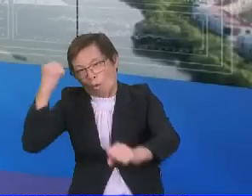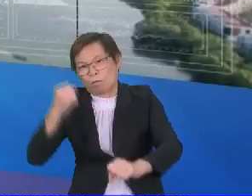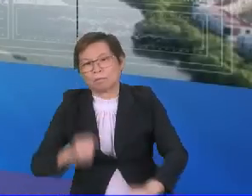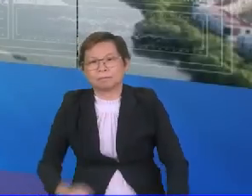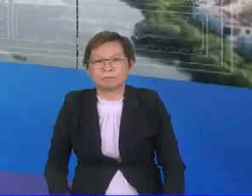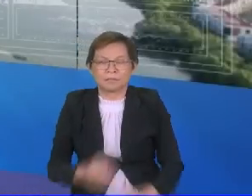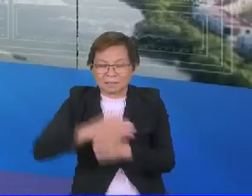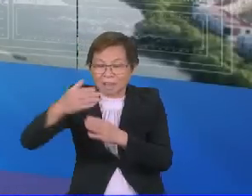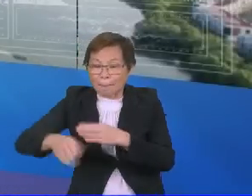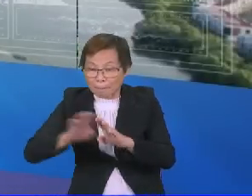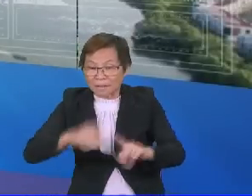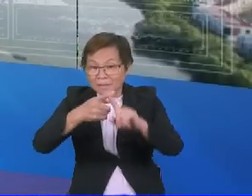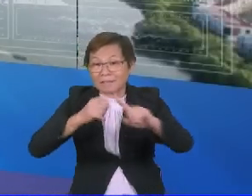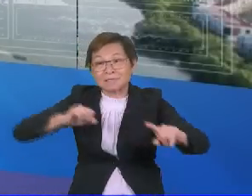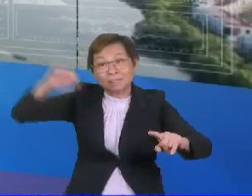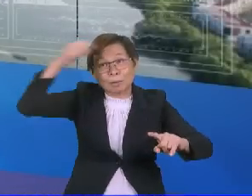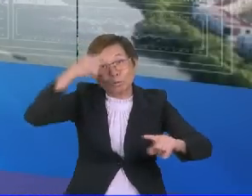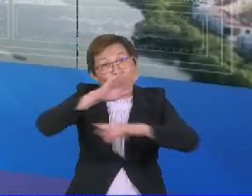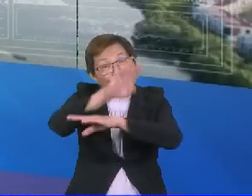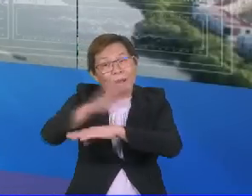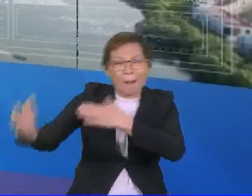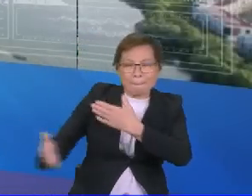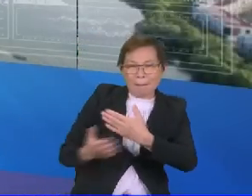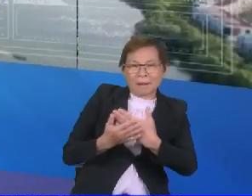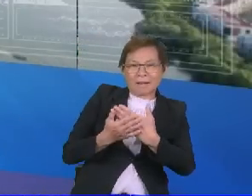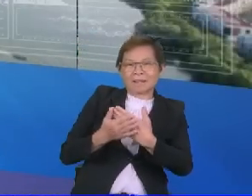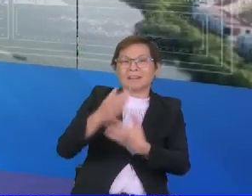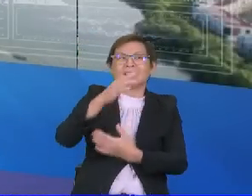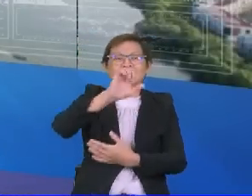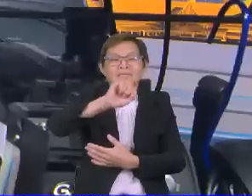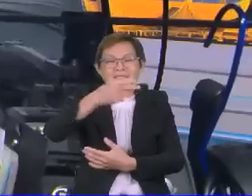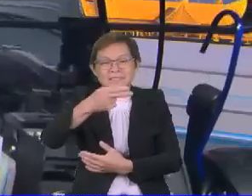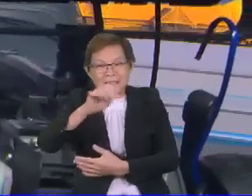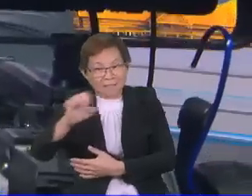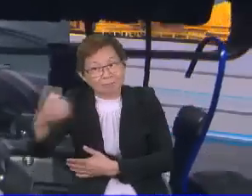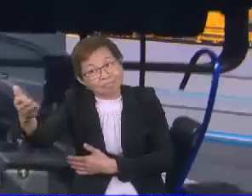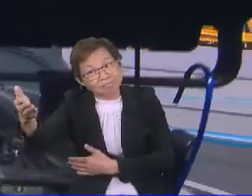baik sekian perkembangan dari Sabah untuk petang ini kembali bersama Shahih